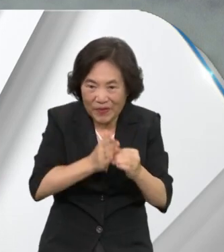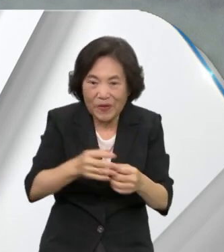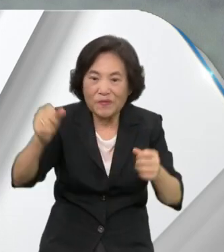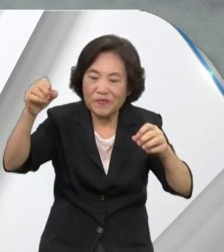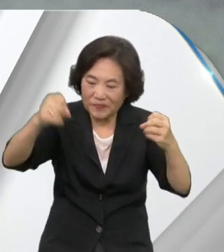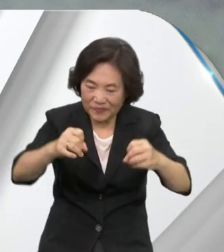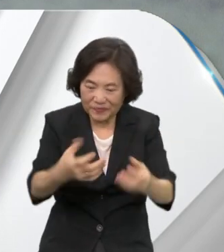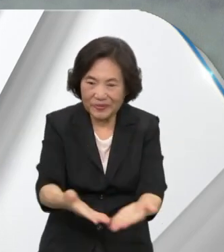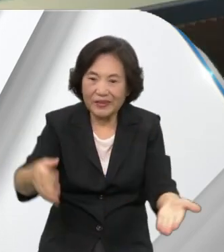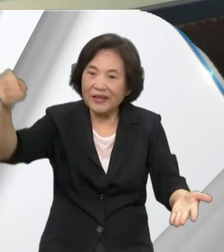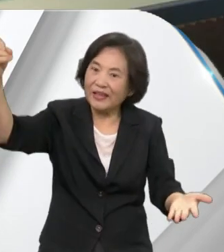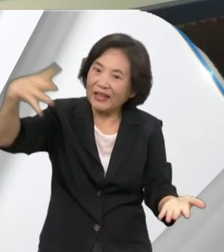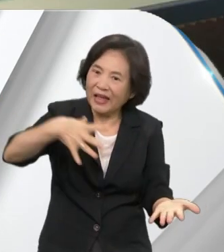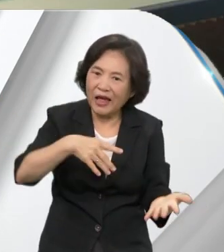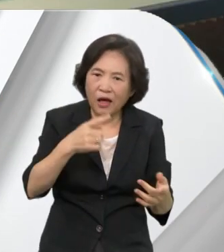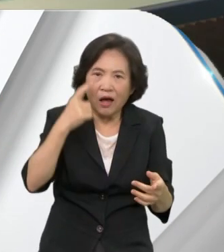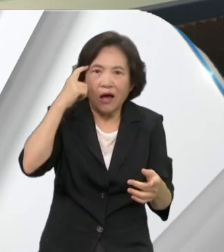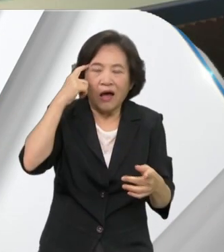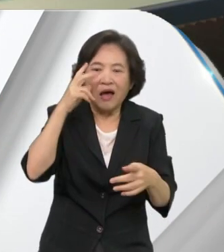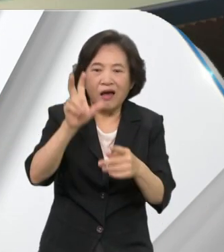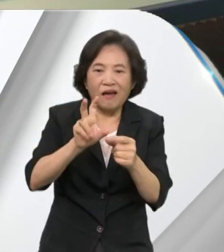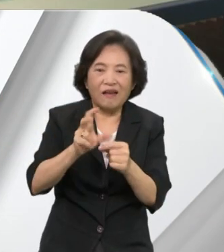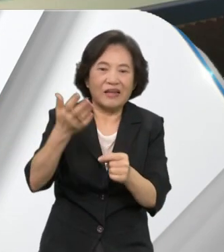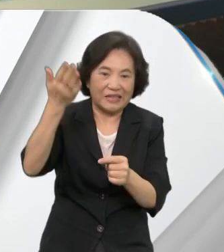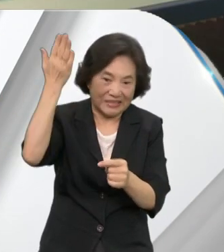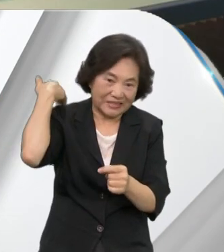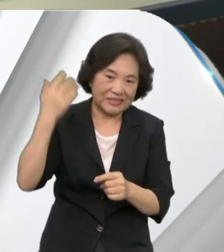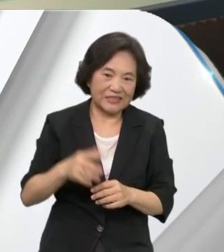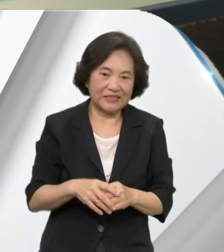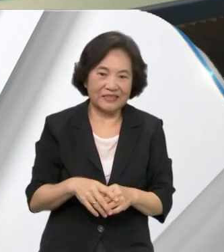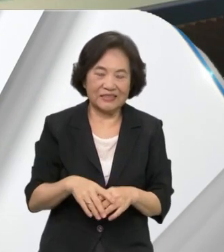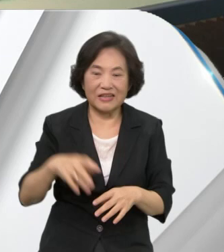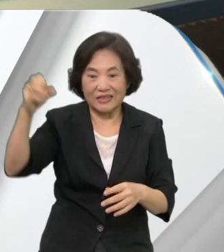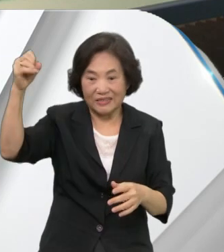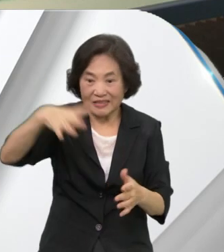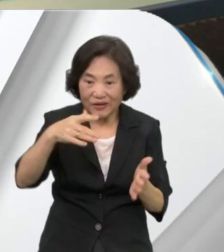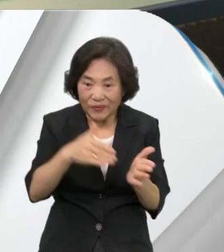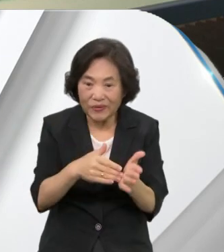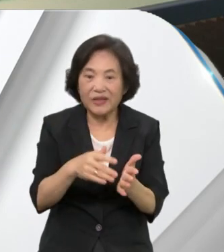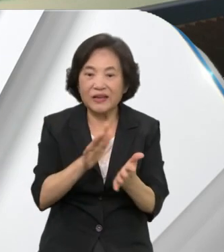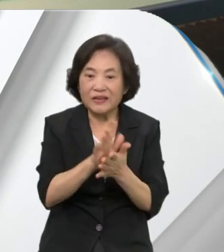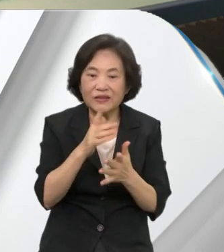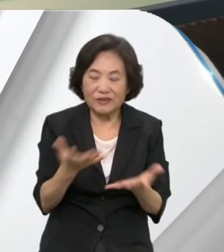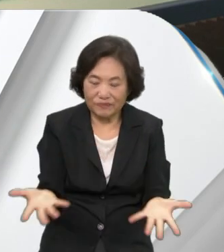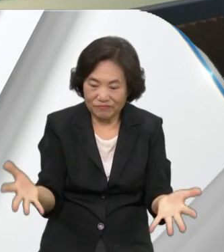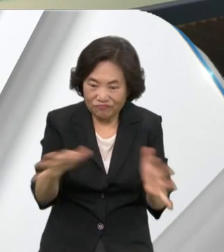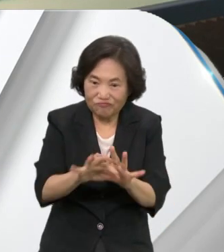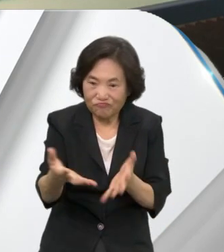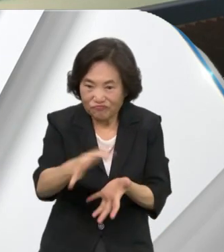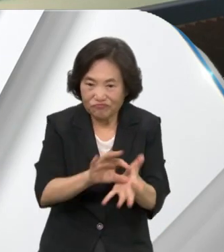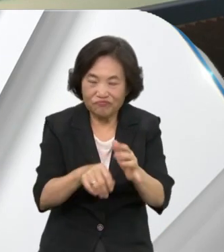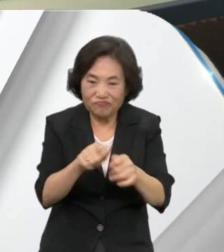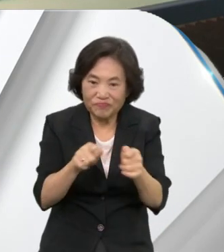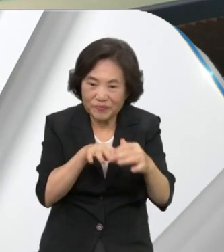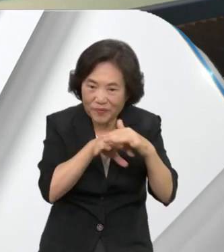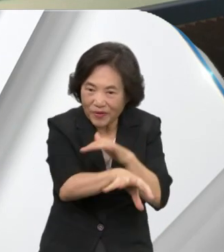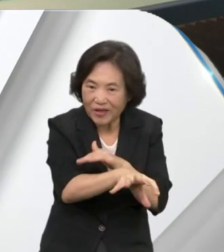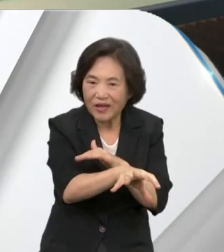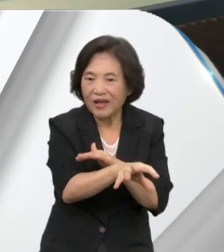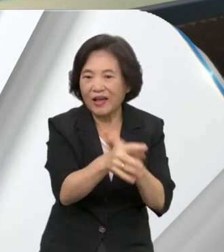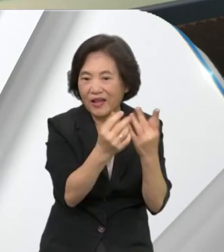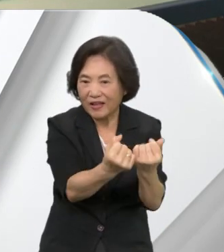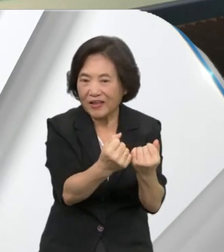以前的事情呢。 晒是熟起来嘛，俺就包起来，就空俺那个储藏